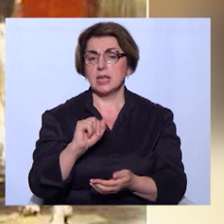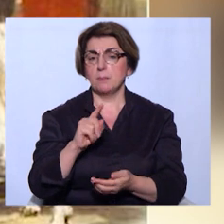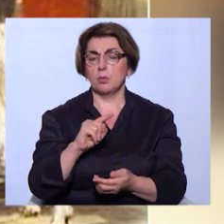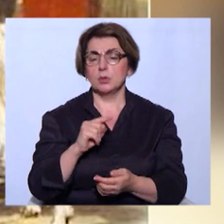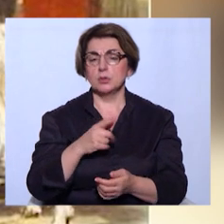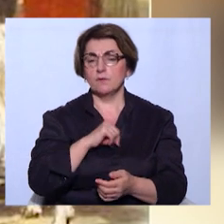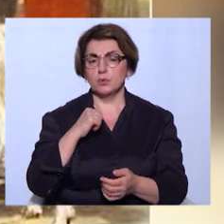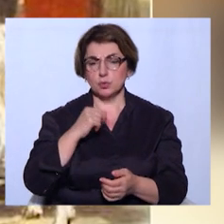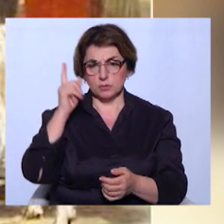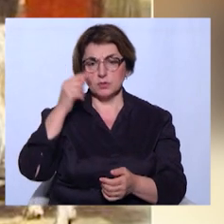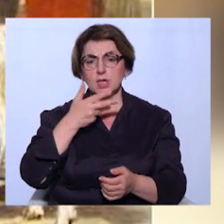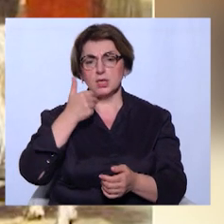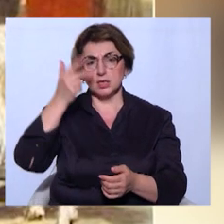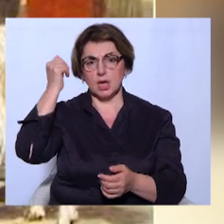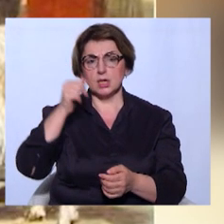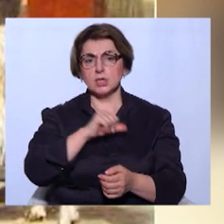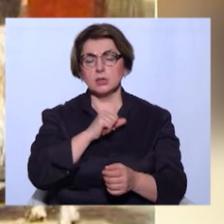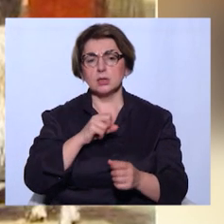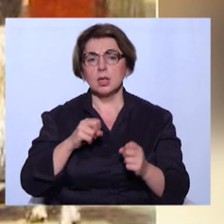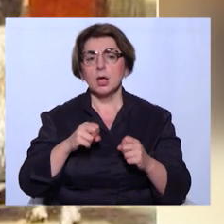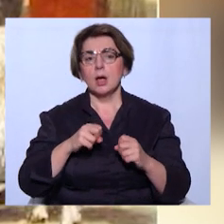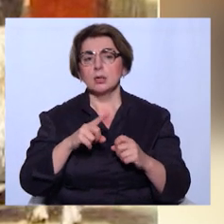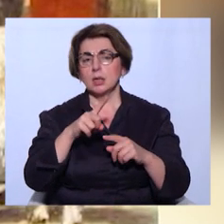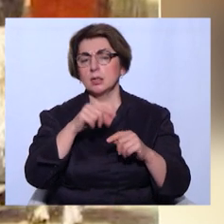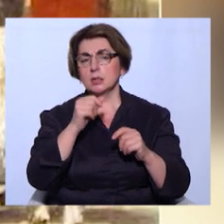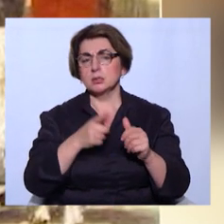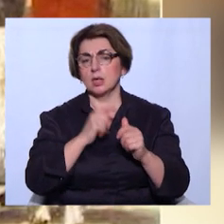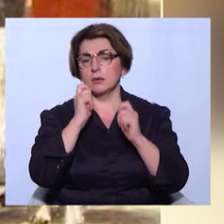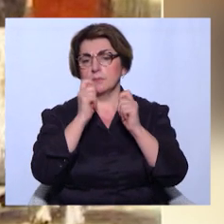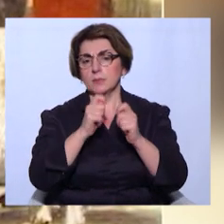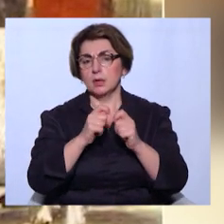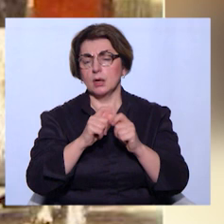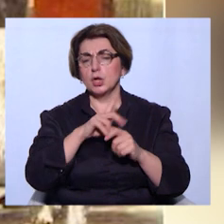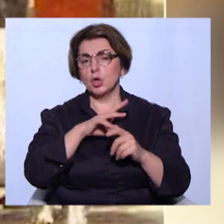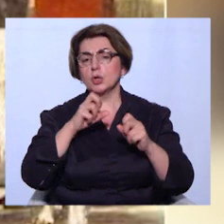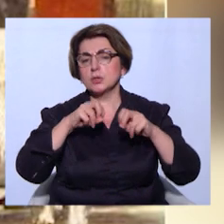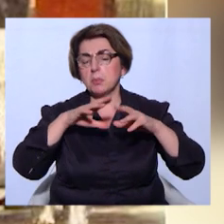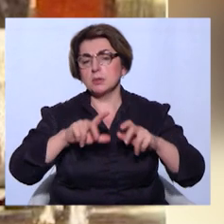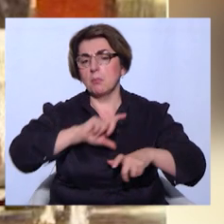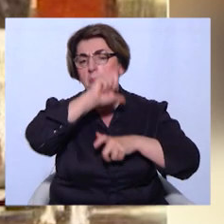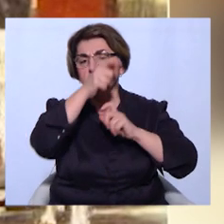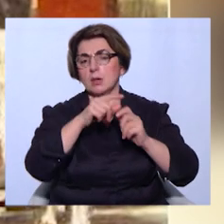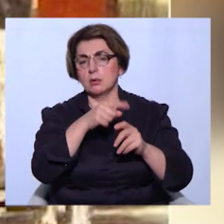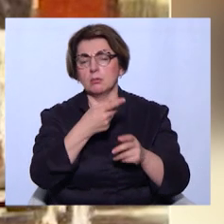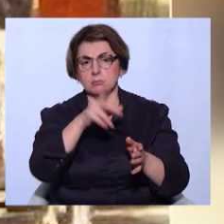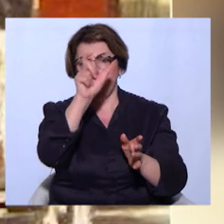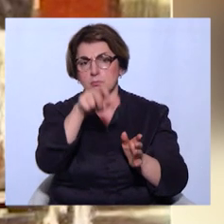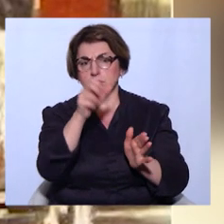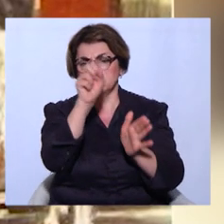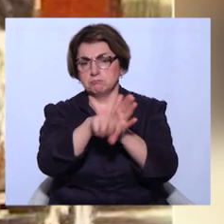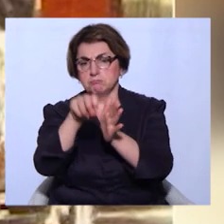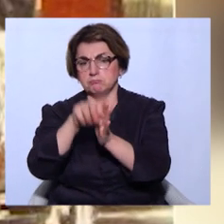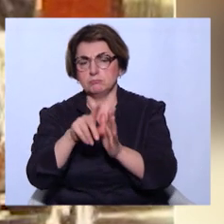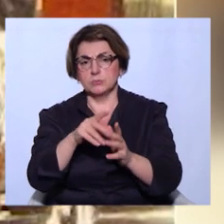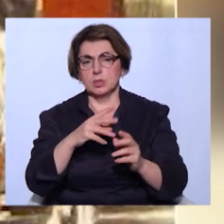რომაელებმა დაარქვეს საპონი და მთა საპოზე იყო მსხვერპლშეწირვა, აწარმოებდნენ მსხვერპლშეწირვას, სადაც